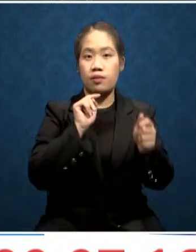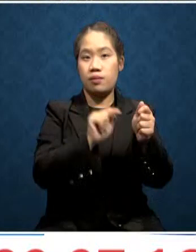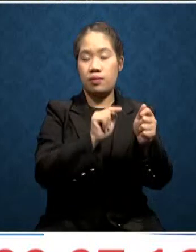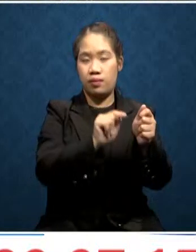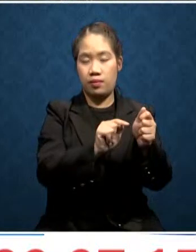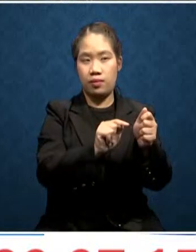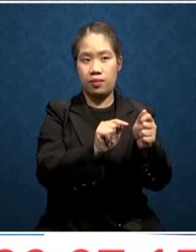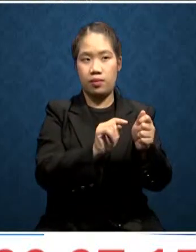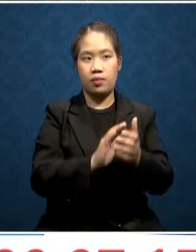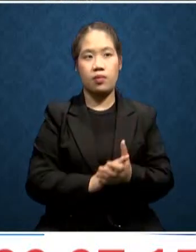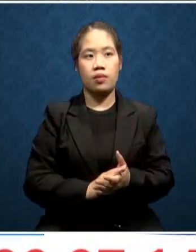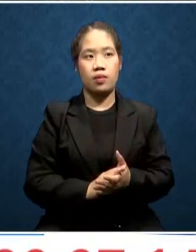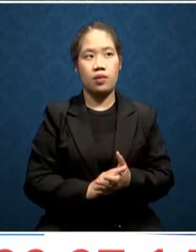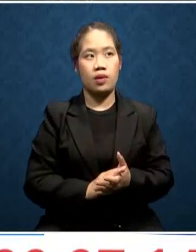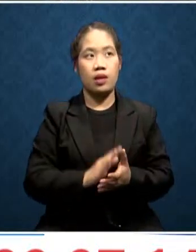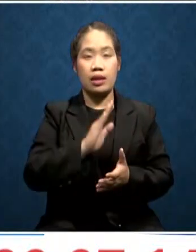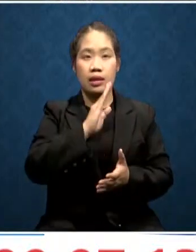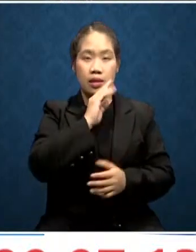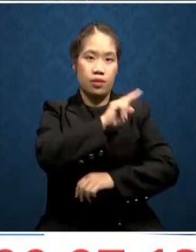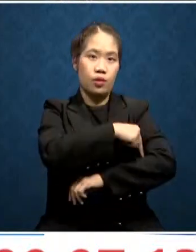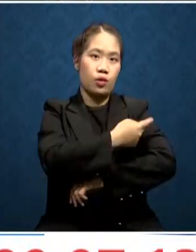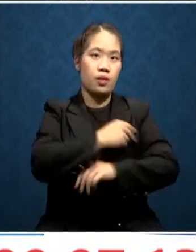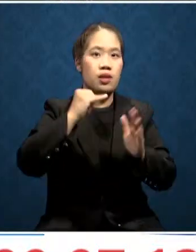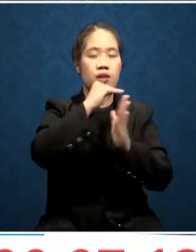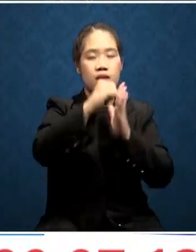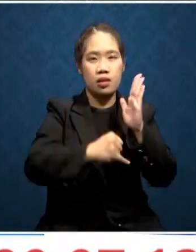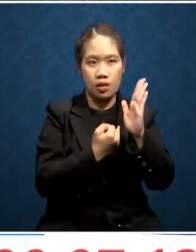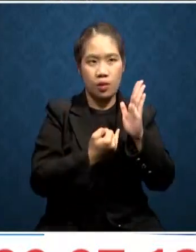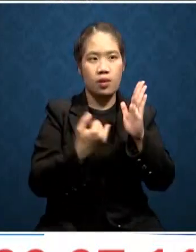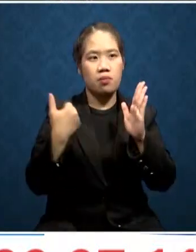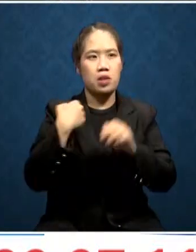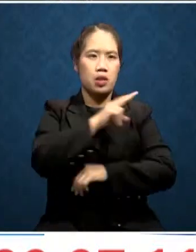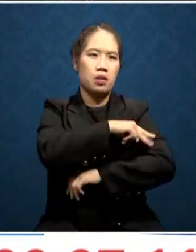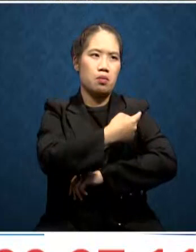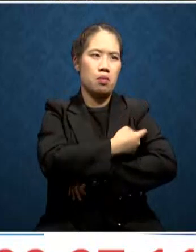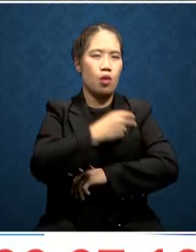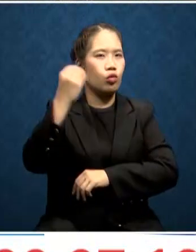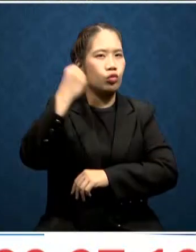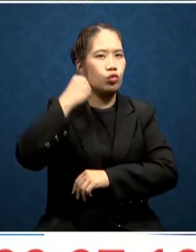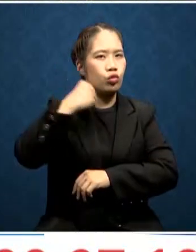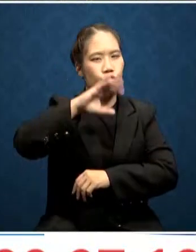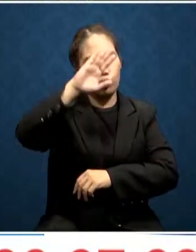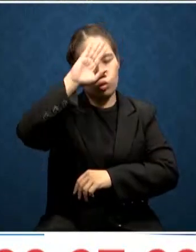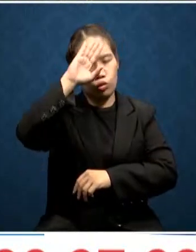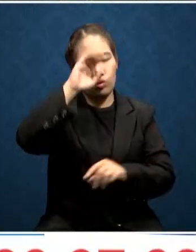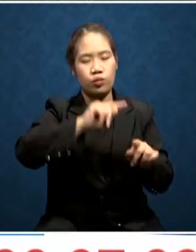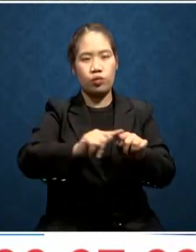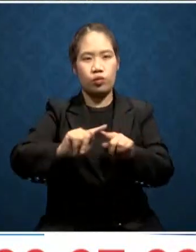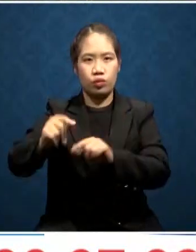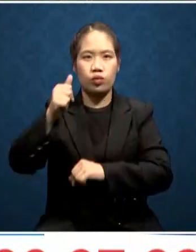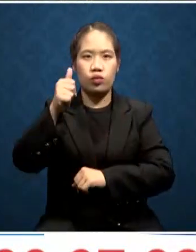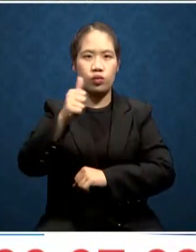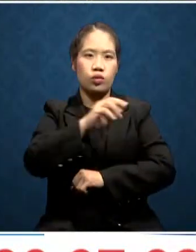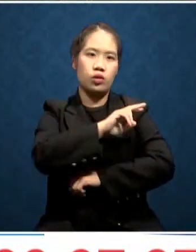อำเภอถ้าในโรงพยาบาลจังหวัดอ่ะก็จะมีหมอครบทุกโลกแต่ในโรงพยาบาลของอำเภอ